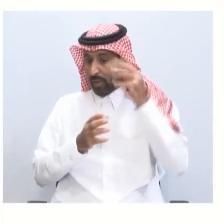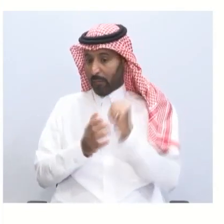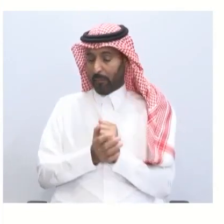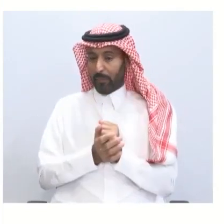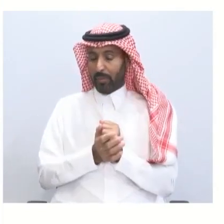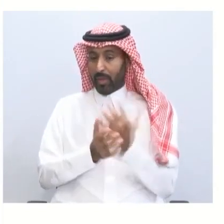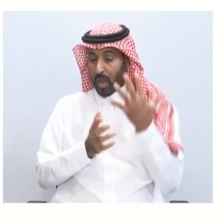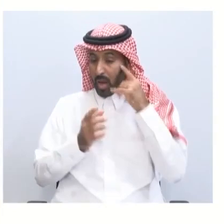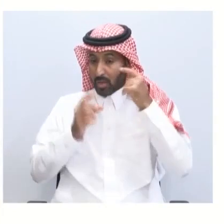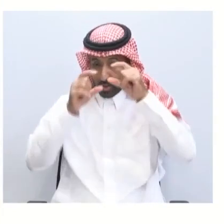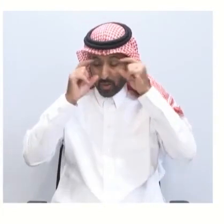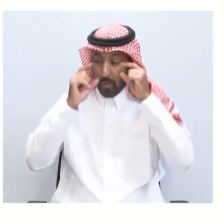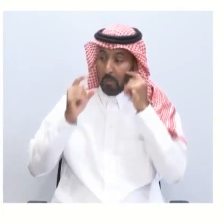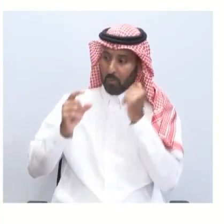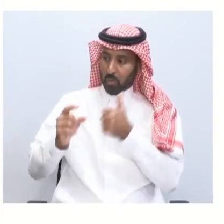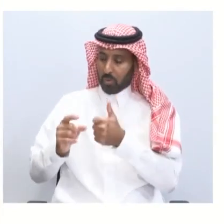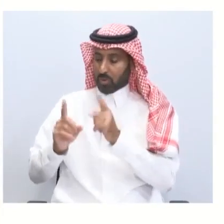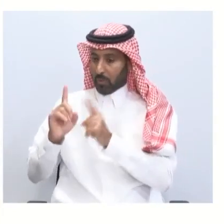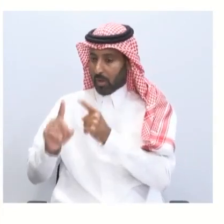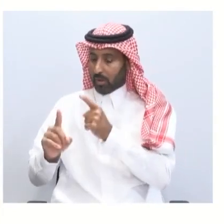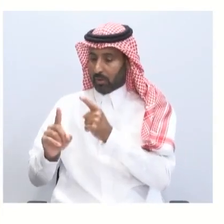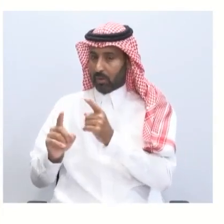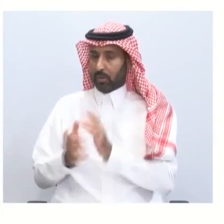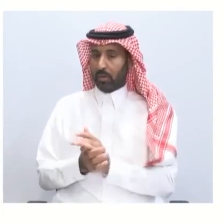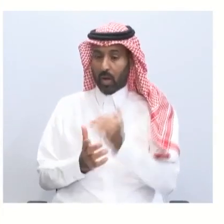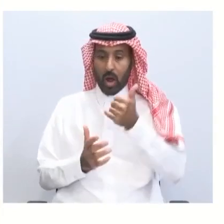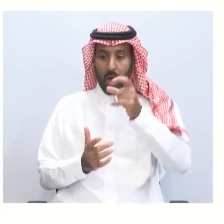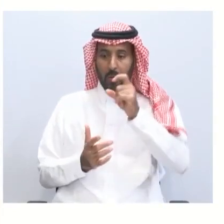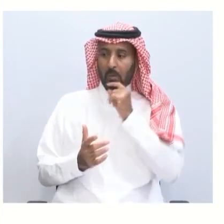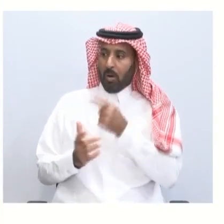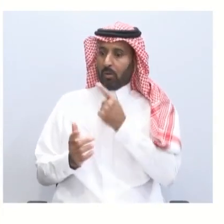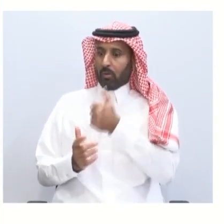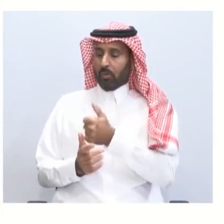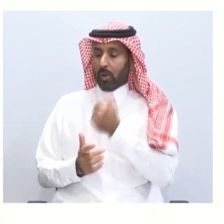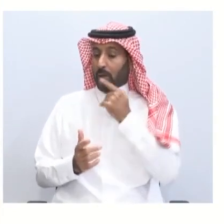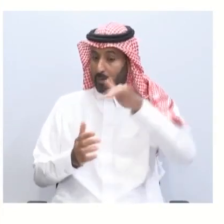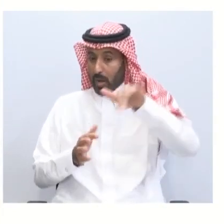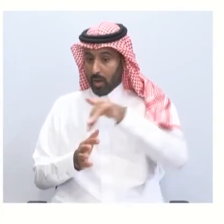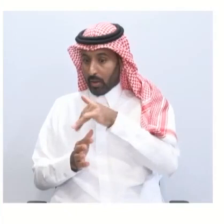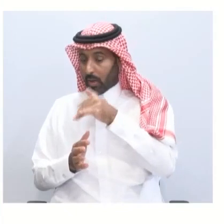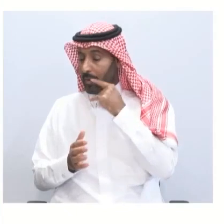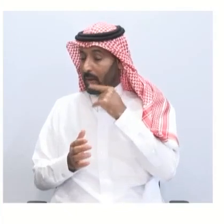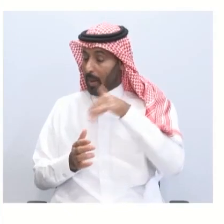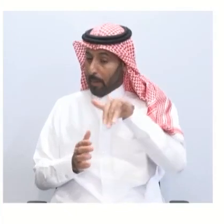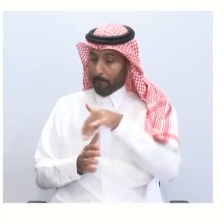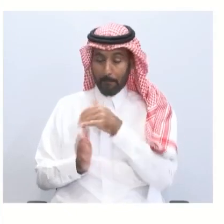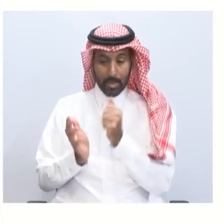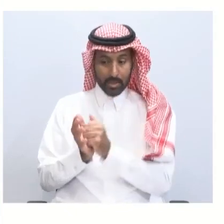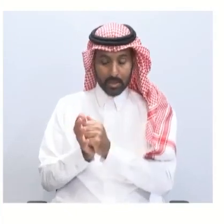الحديثه فاعجب بهذه النظاره وعندما عاد خالد الى